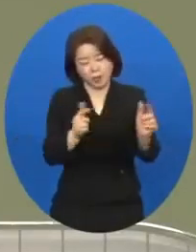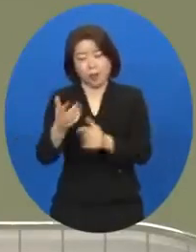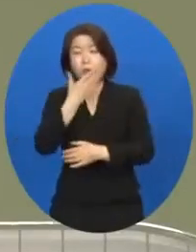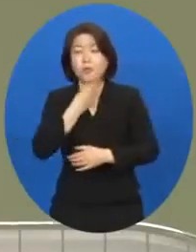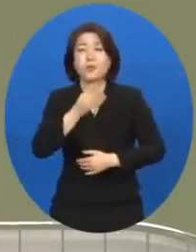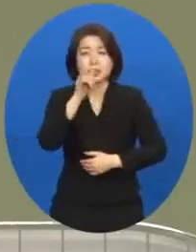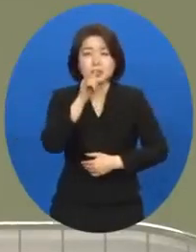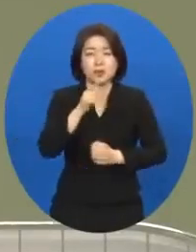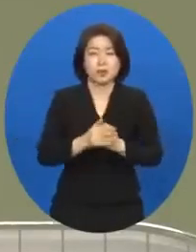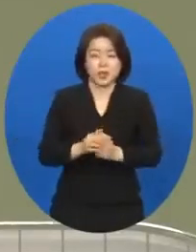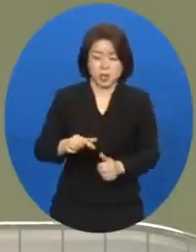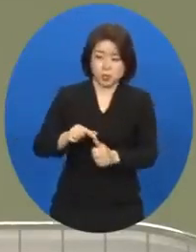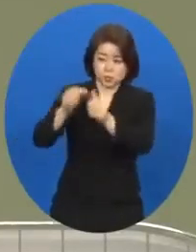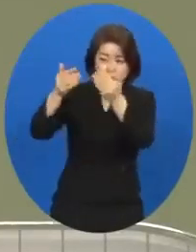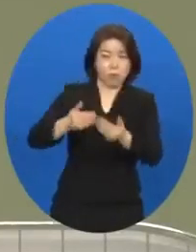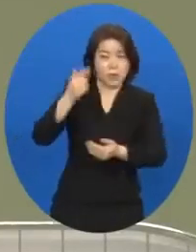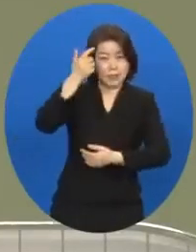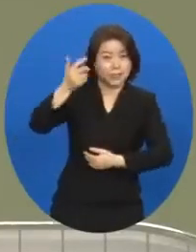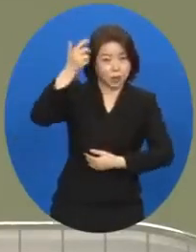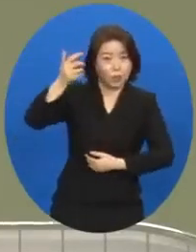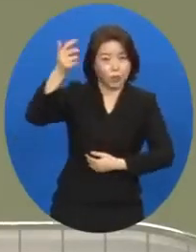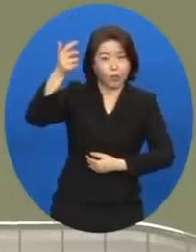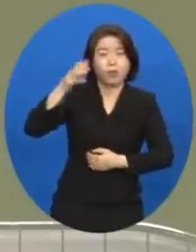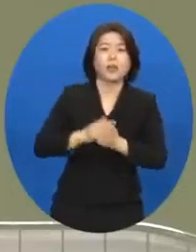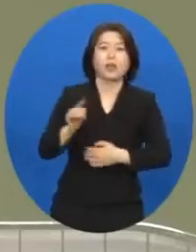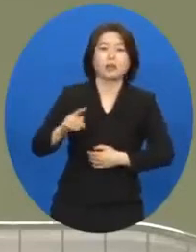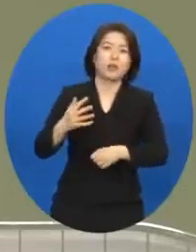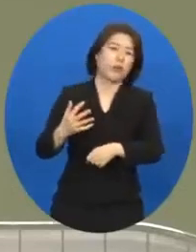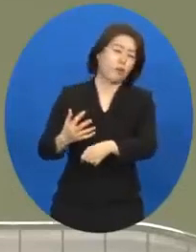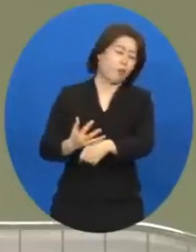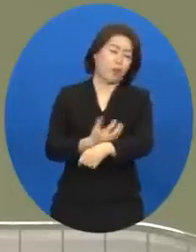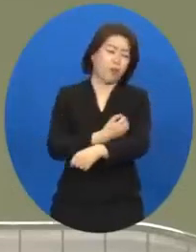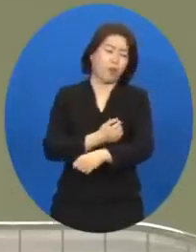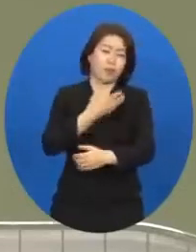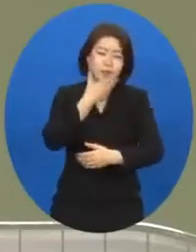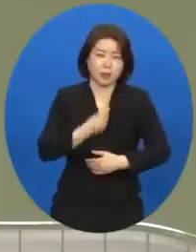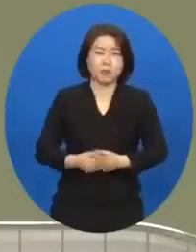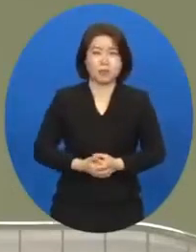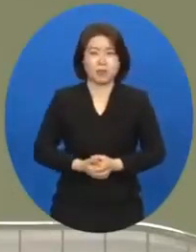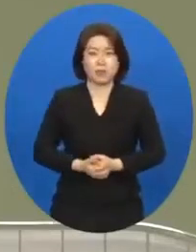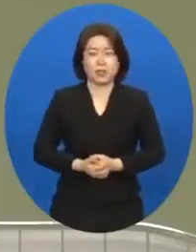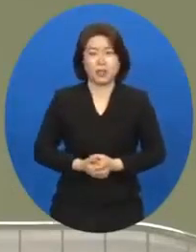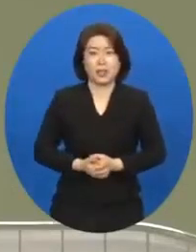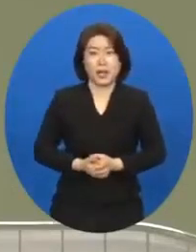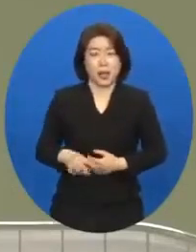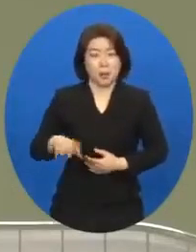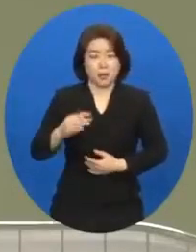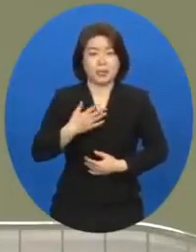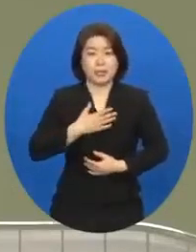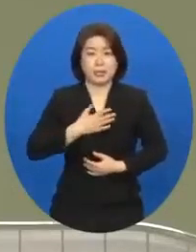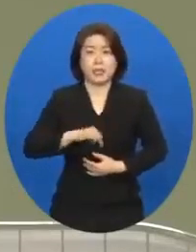있지만 구원받은 영혼이라는 것은 이건 엄청난 복입니다. 우리에서 우선 그